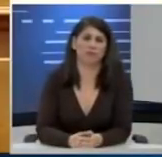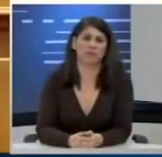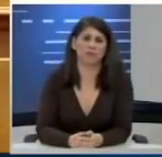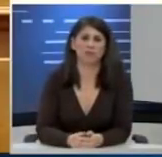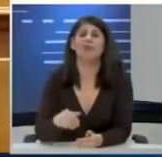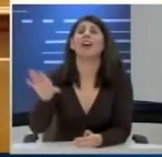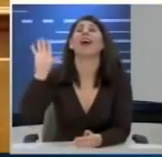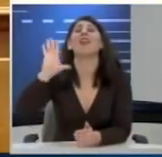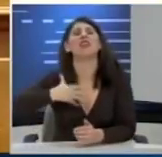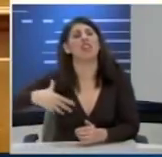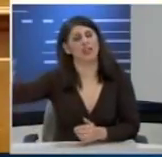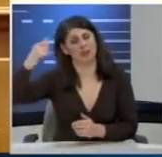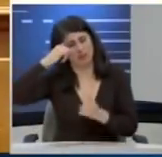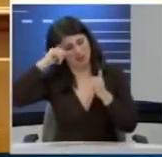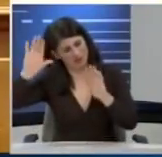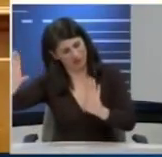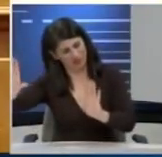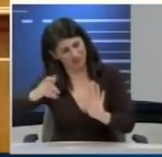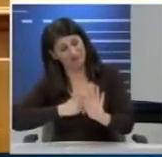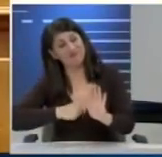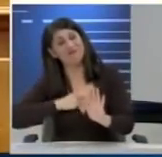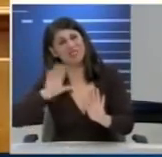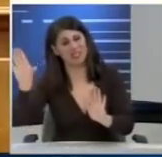Δεν θα μας το πάρετε, μην στεναχωριέστε.